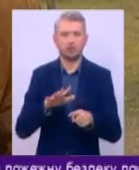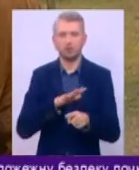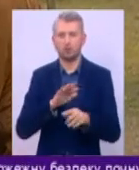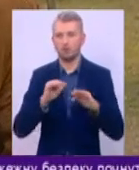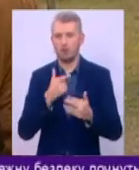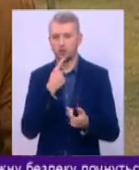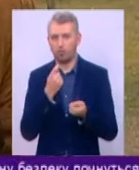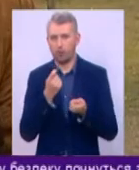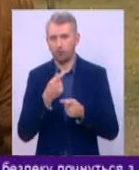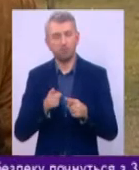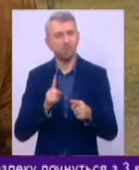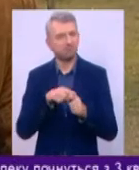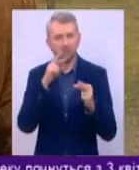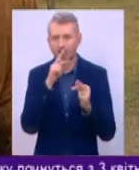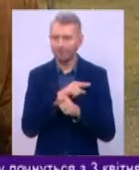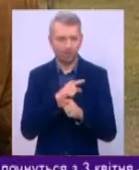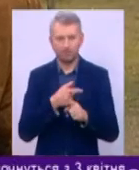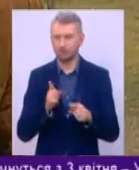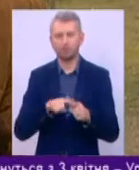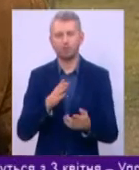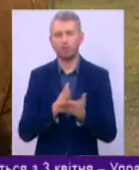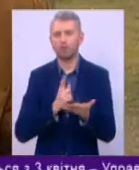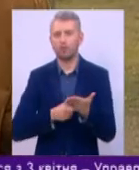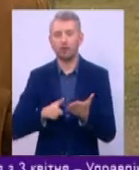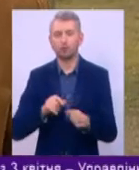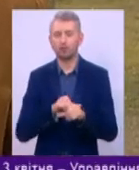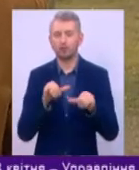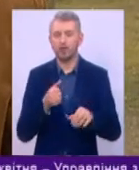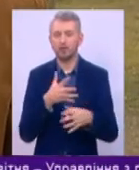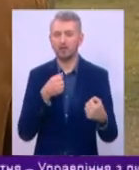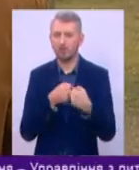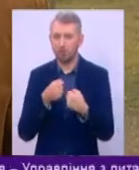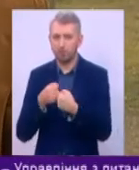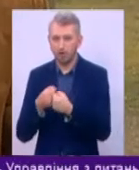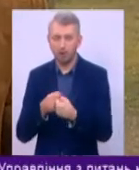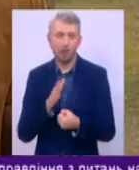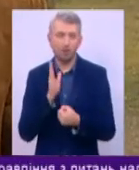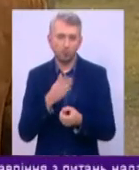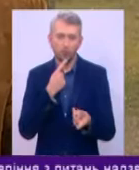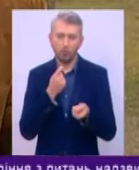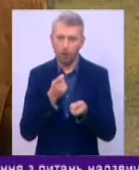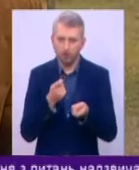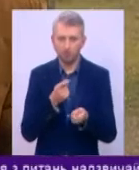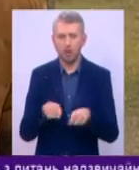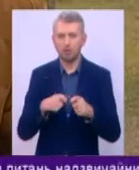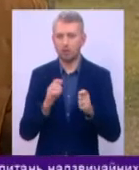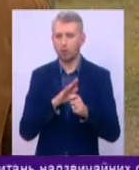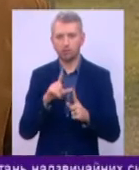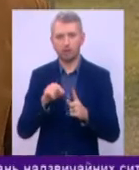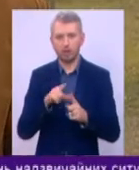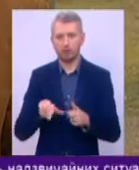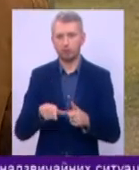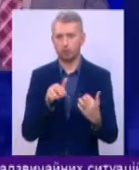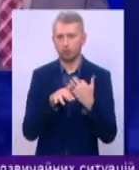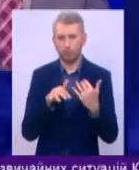обачними. Але це не так. І цьому є доказ те, що зростає кількість ДТП. Тож будьте обачними і не порушуйте правила дорожнього